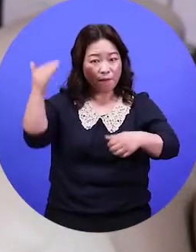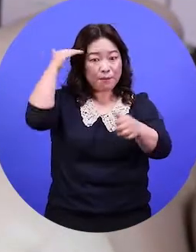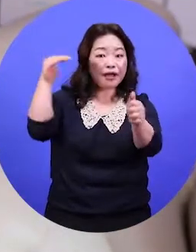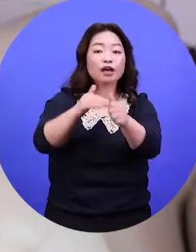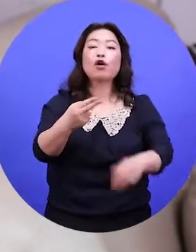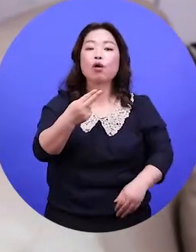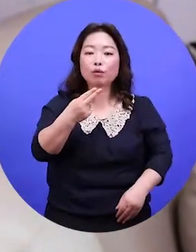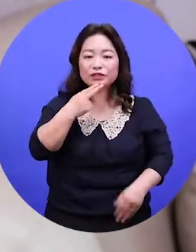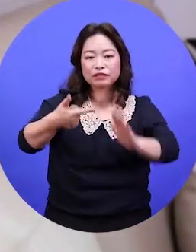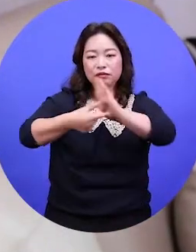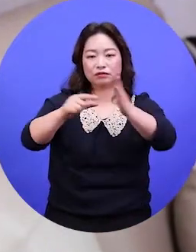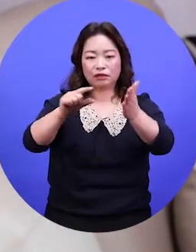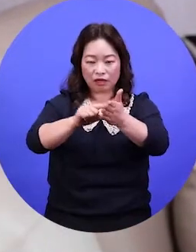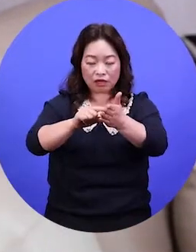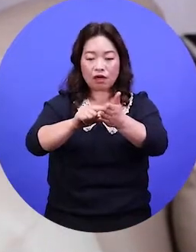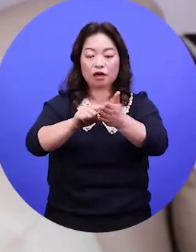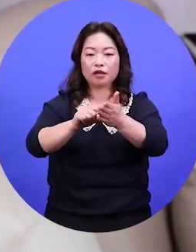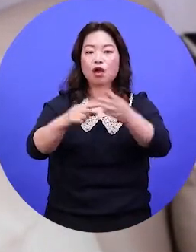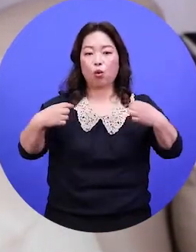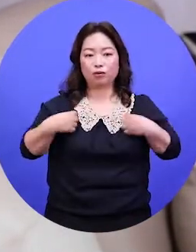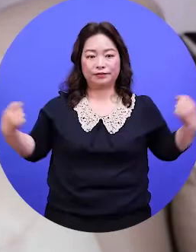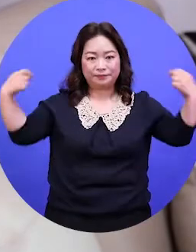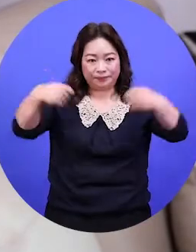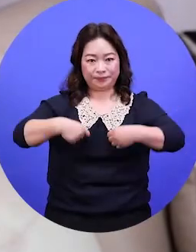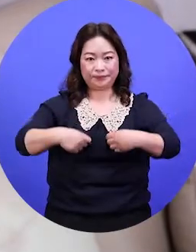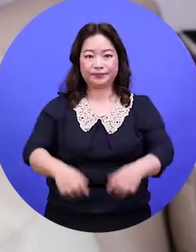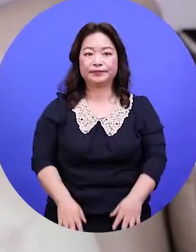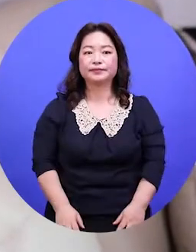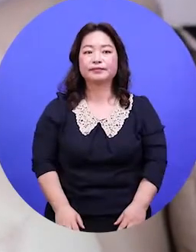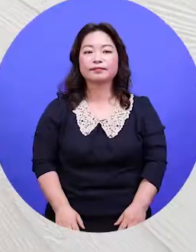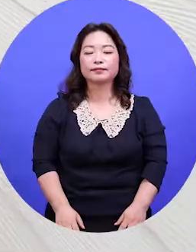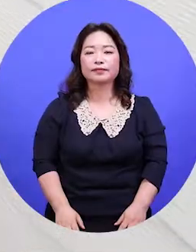지장을 주지 않을 정도의 옷을 여러 겹 겹쳐 입습니다.